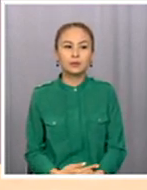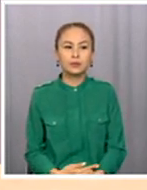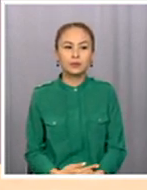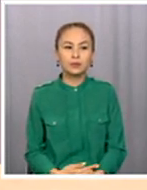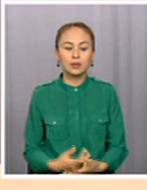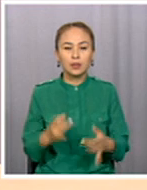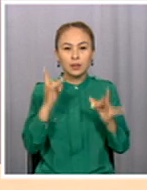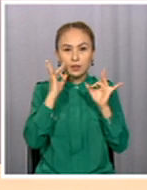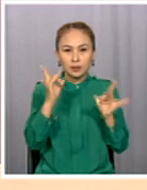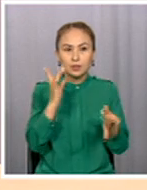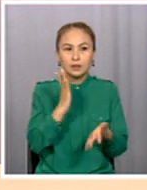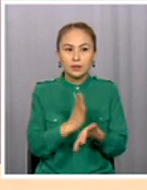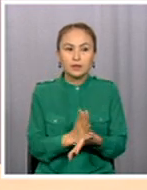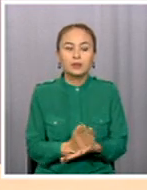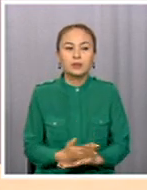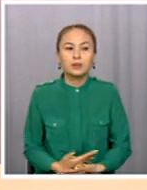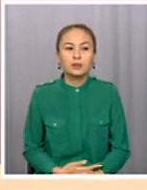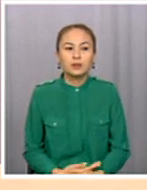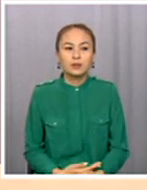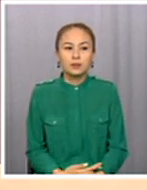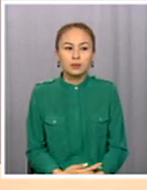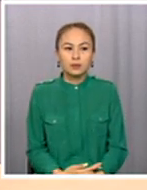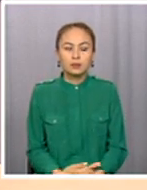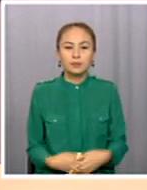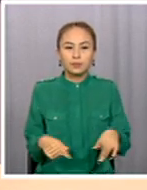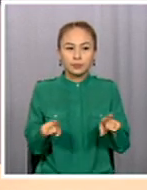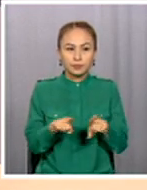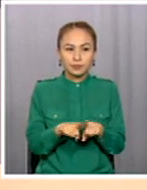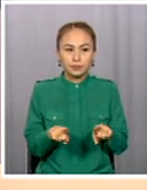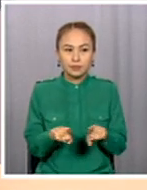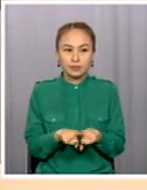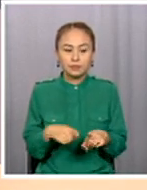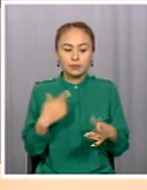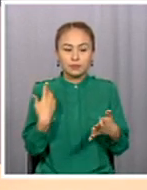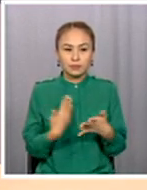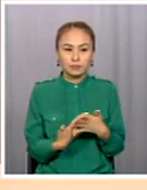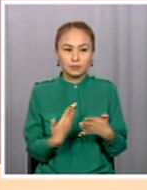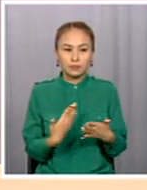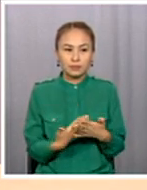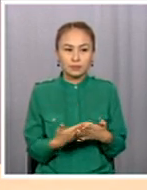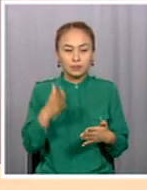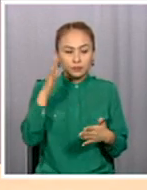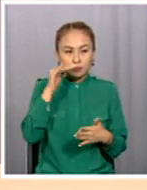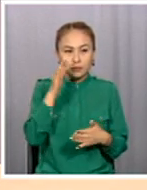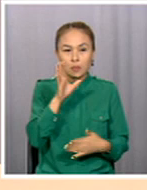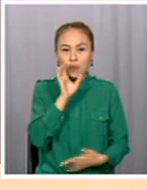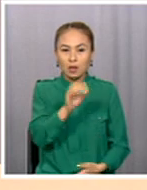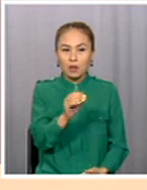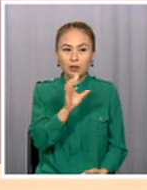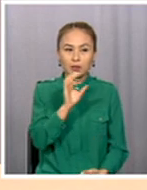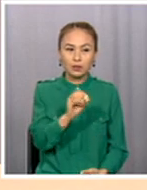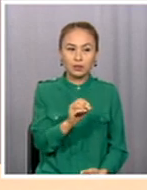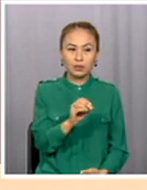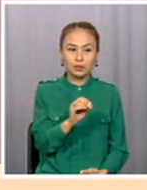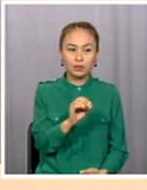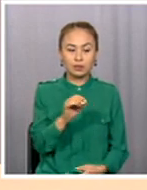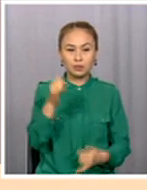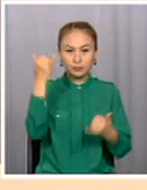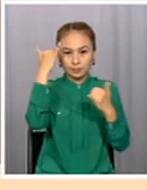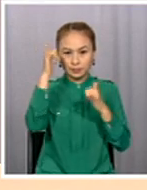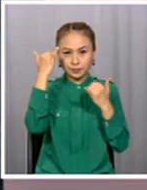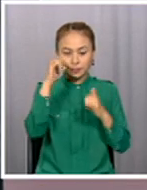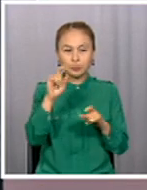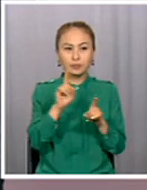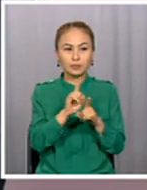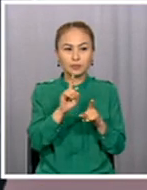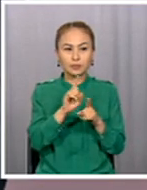дыбыстай ма? Әрине дыбыстайды. Мысалы, ит үреді, тауық